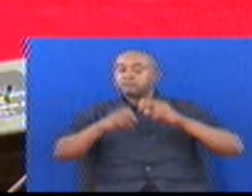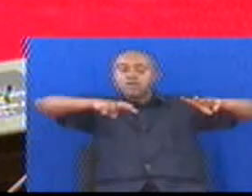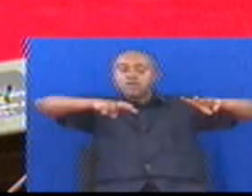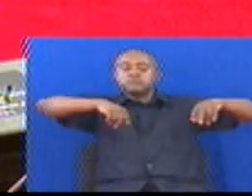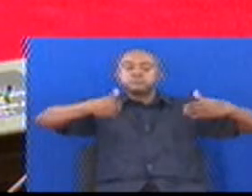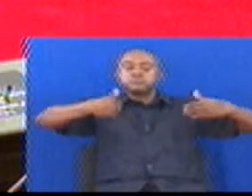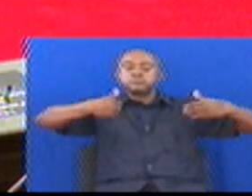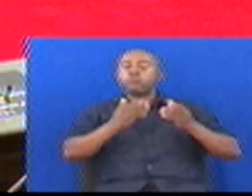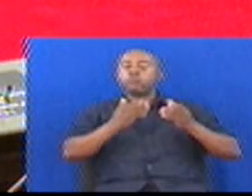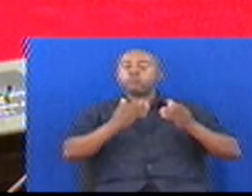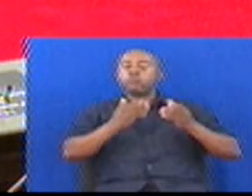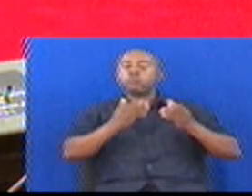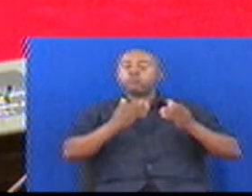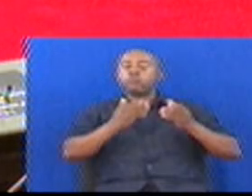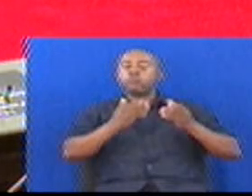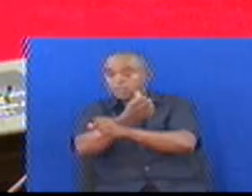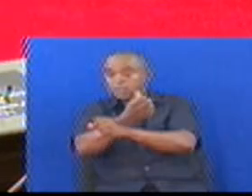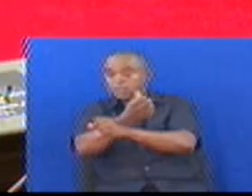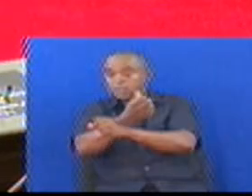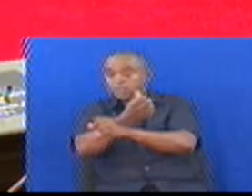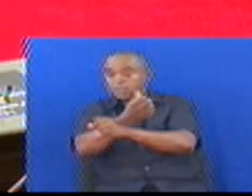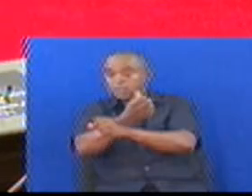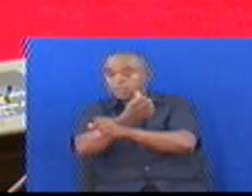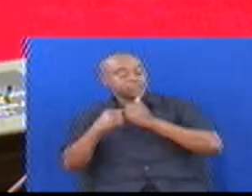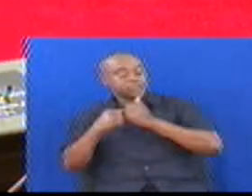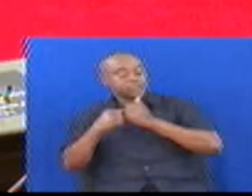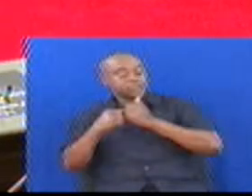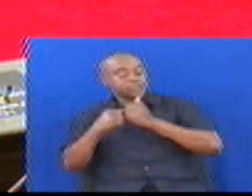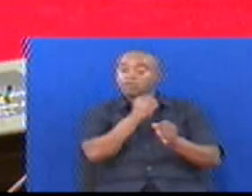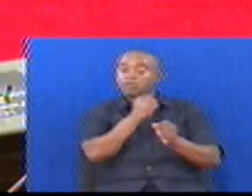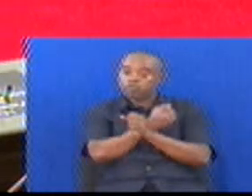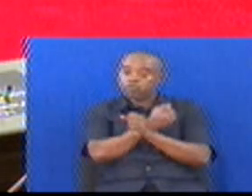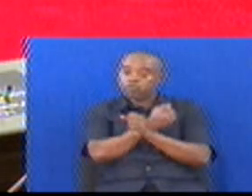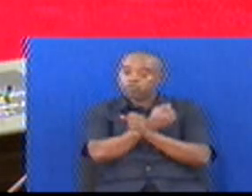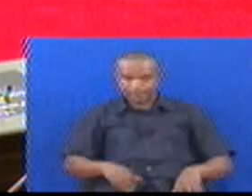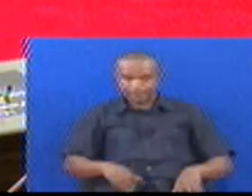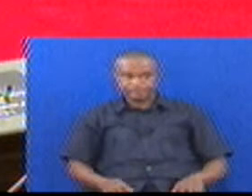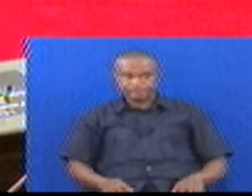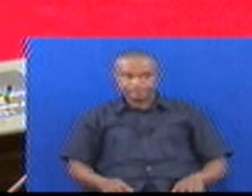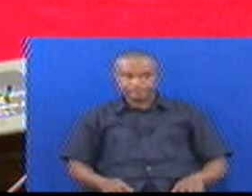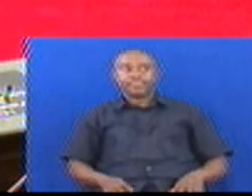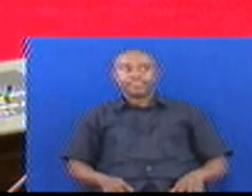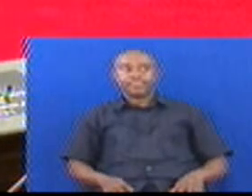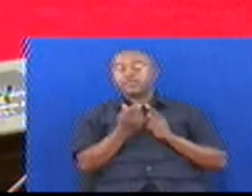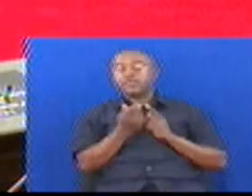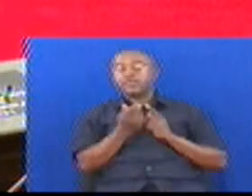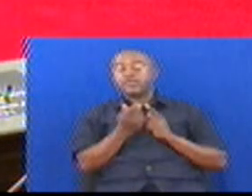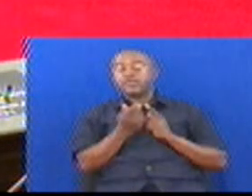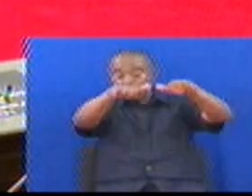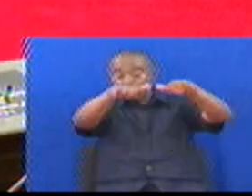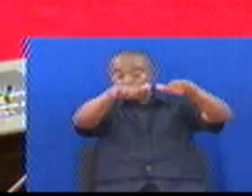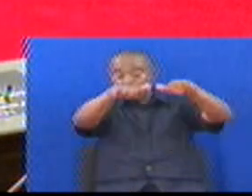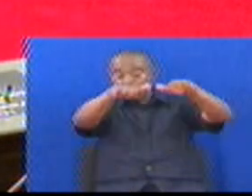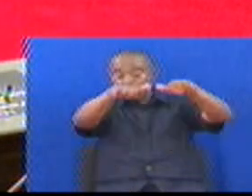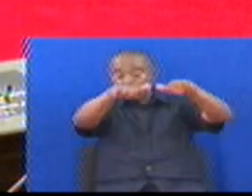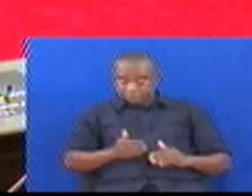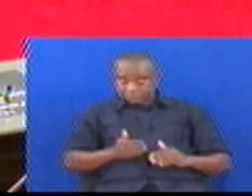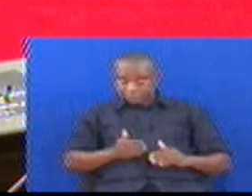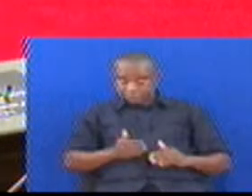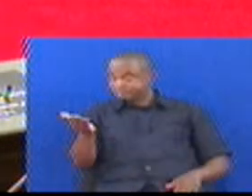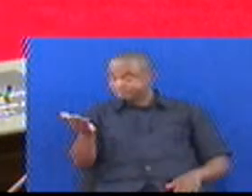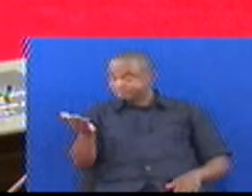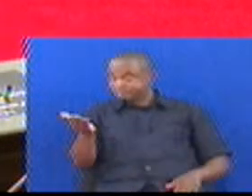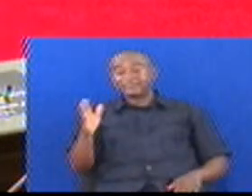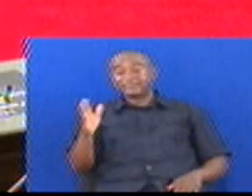kwa magereza na kusikiliza changamoto za wafungwa na mahabusu. Kwa upande wa bunge, Mheshimiwa Spika,